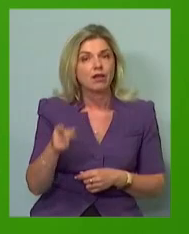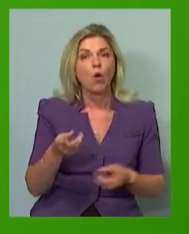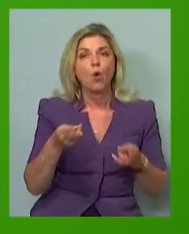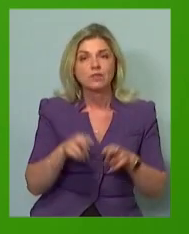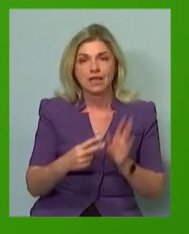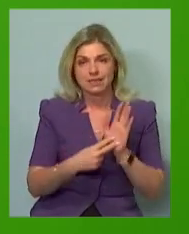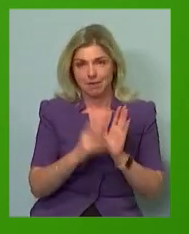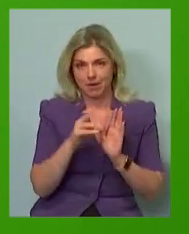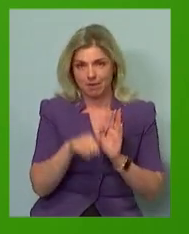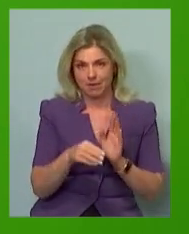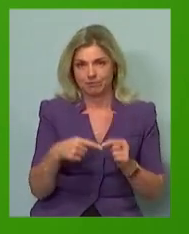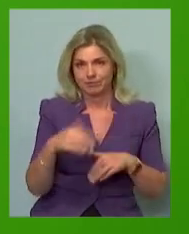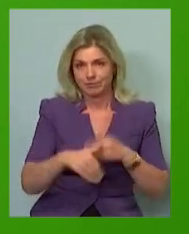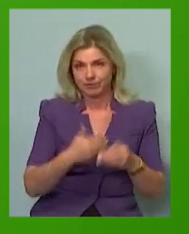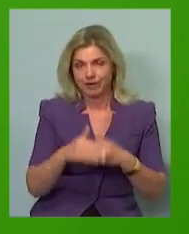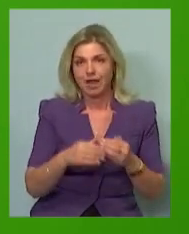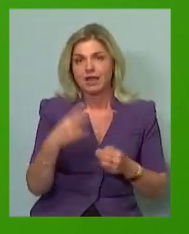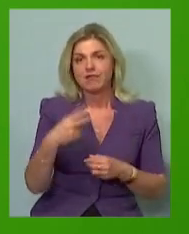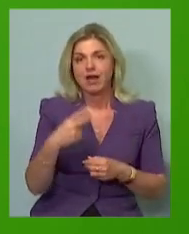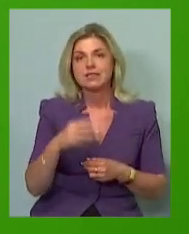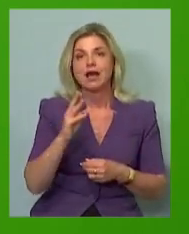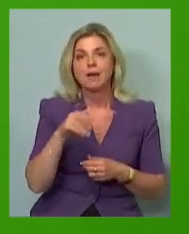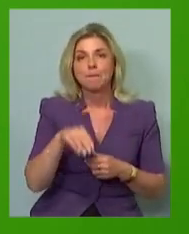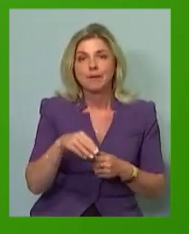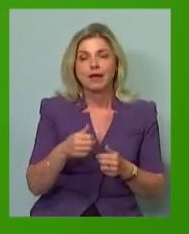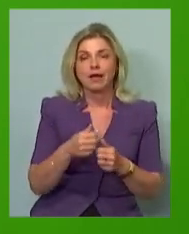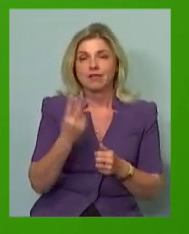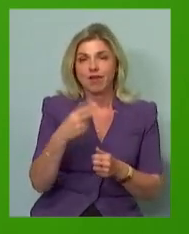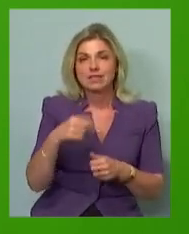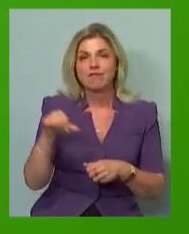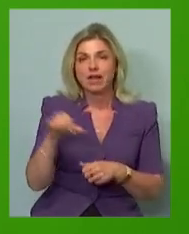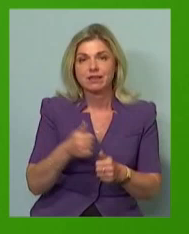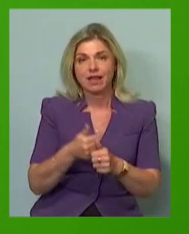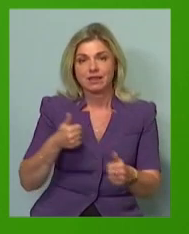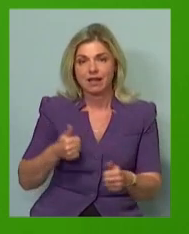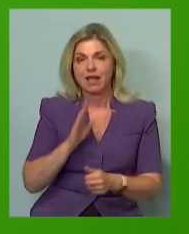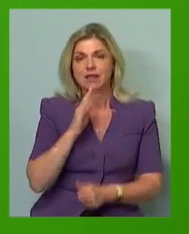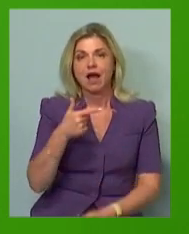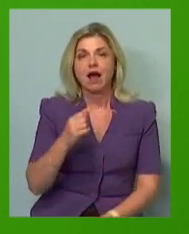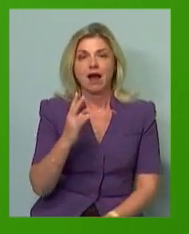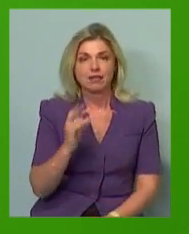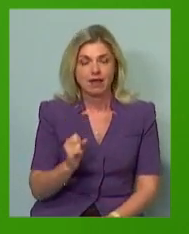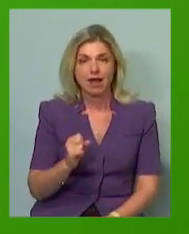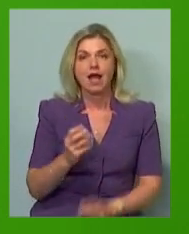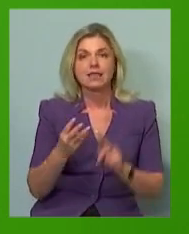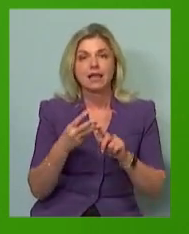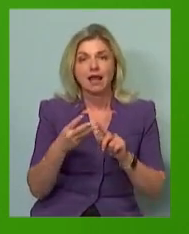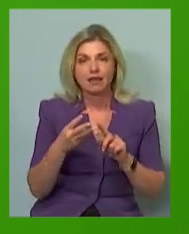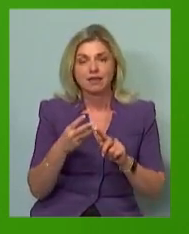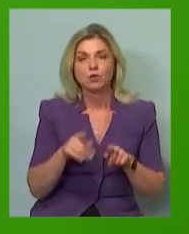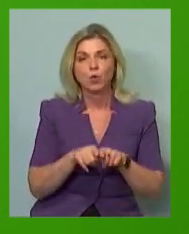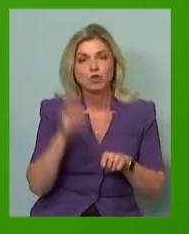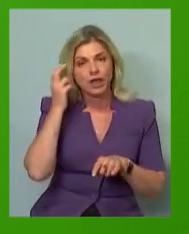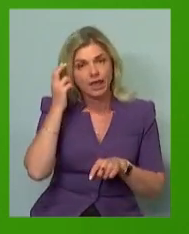7 кілометрів. Приблизно на 20 хвилин від лідера відстає ще одна представниця столиці Ганна Пасічник. Третім пливе також